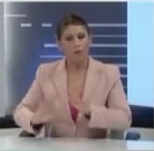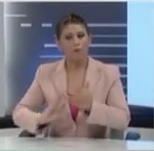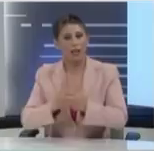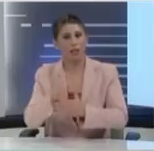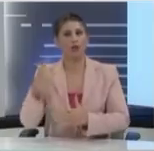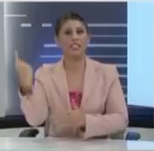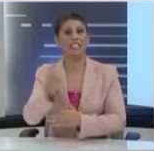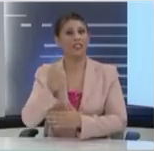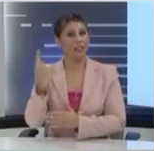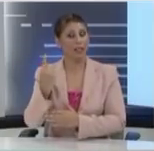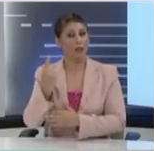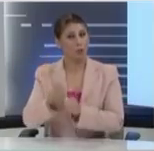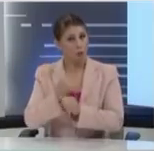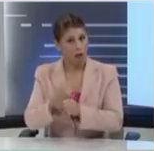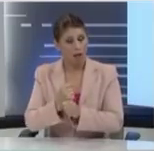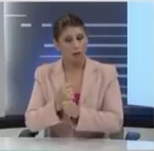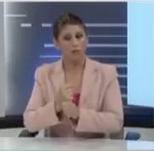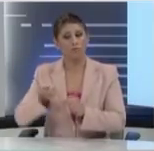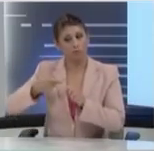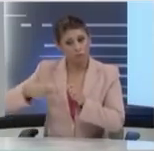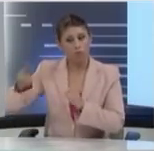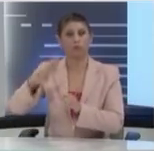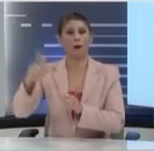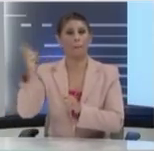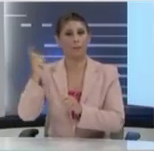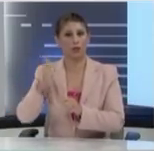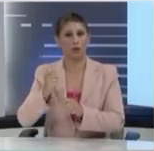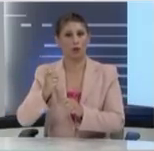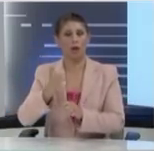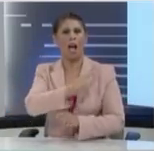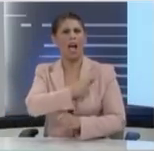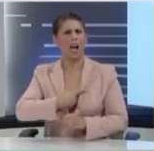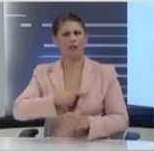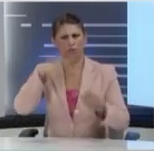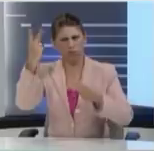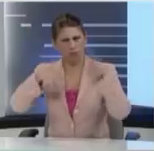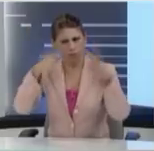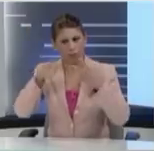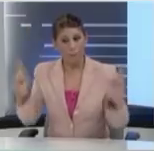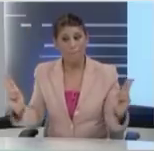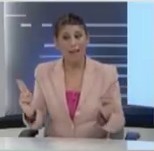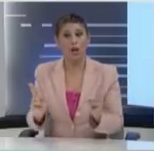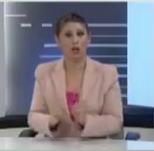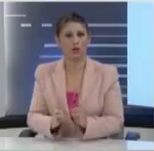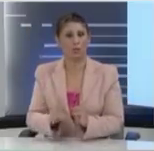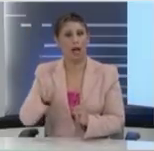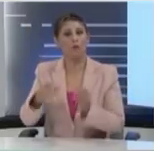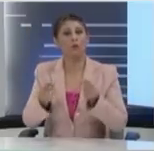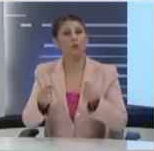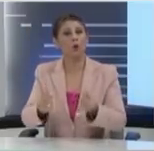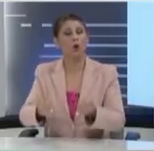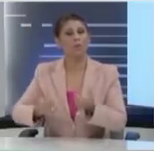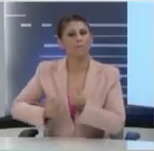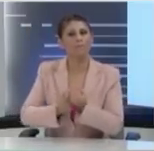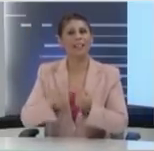δουλειάς, να αυξηθούν οι μισθοί, να περιοριστεί η εργοδοτική αυθαιρεσία. να ενισχύσουμε ακόμη περισσότερο